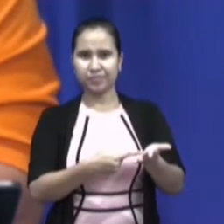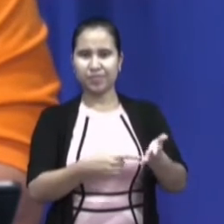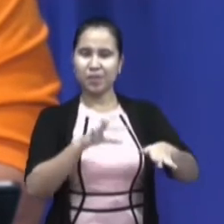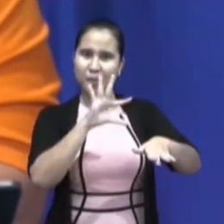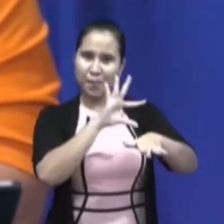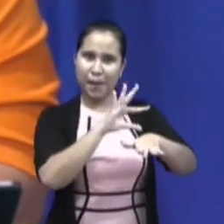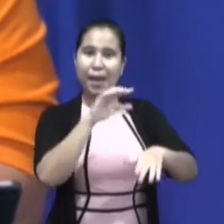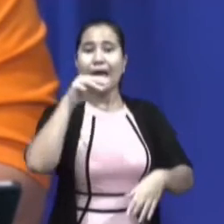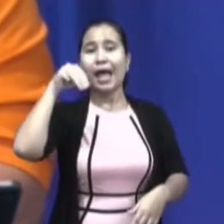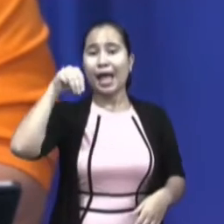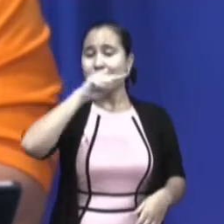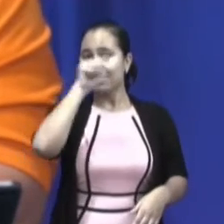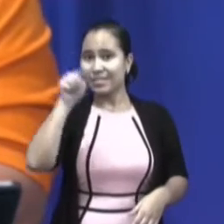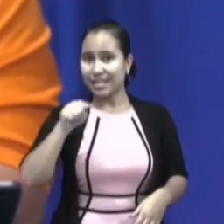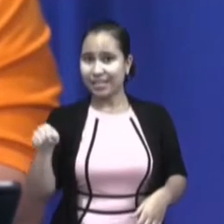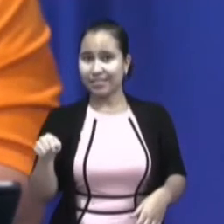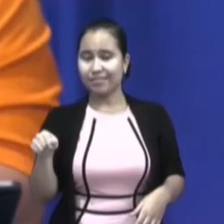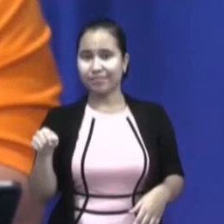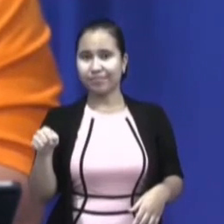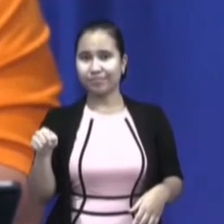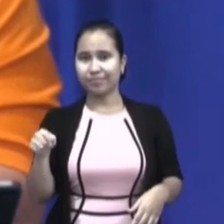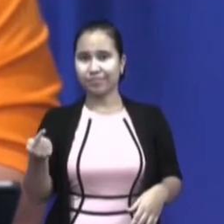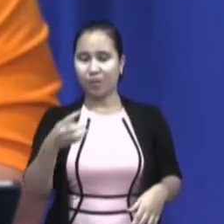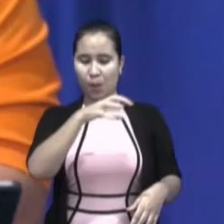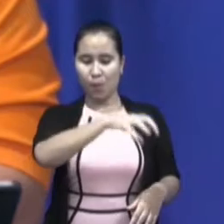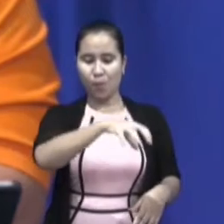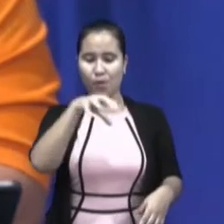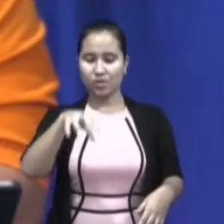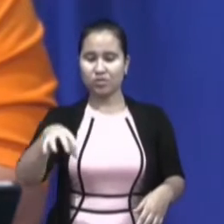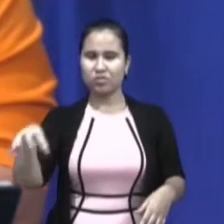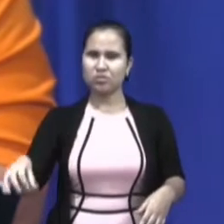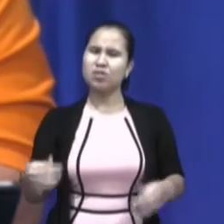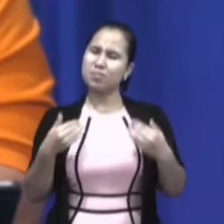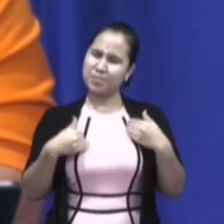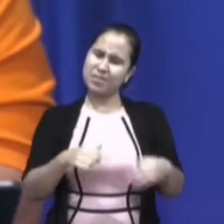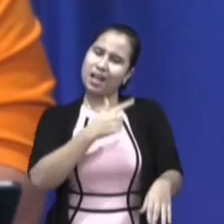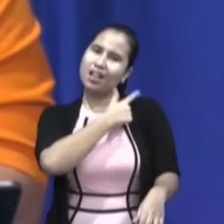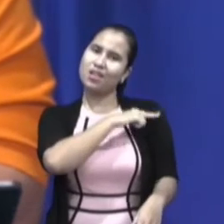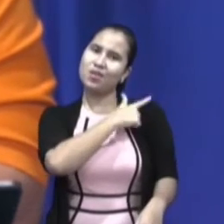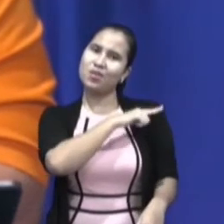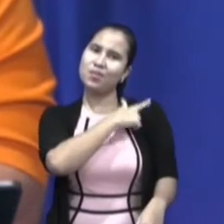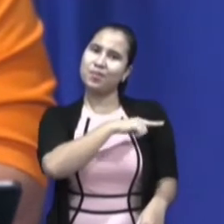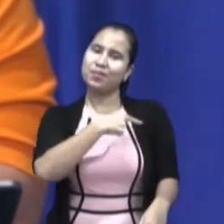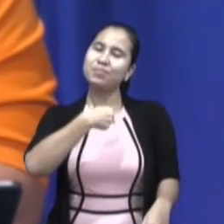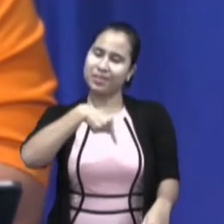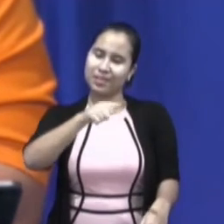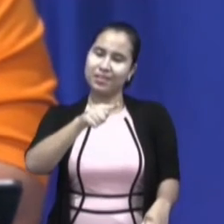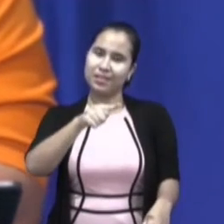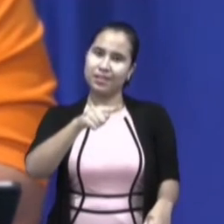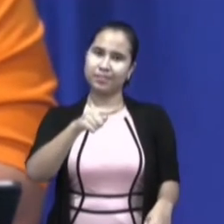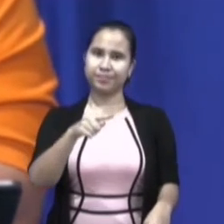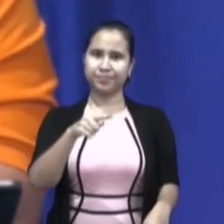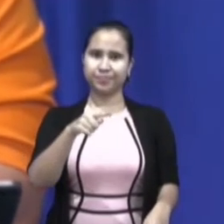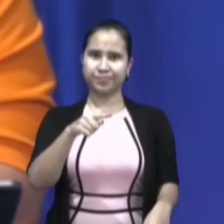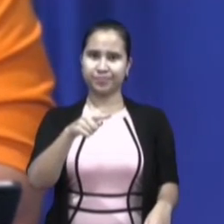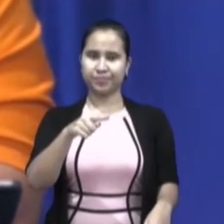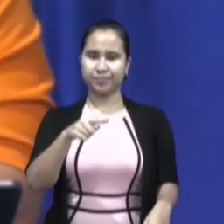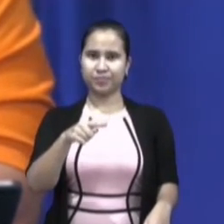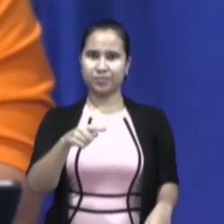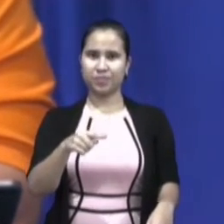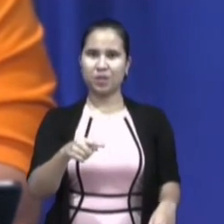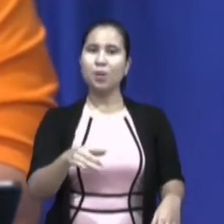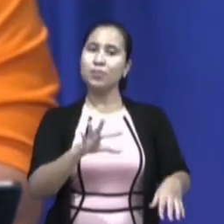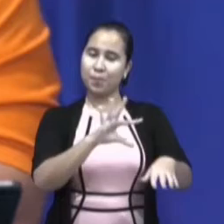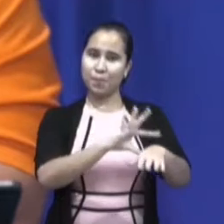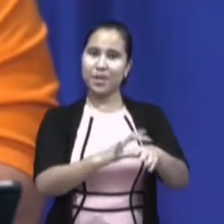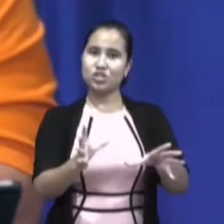medische zendingsposten, et cetera. Zoals de mensen al gewend zijn daar te gaan om de nodige medische hulp